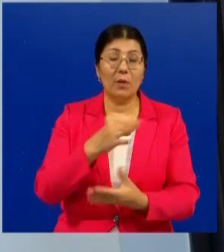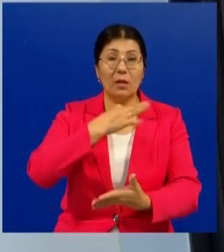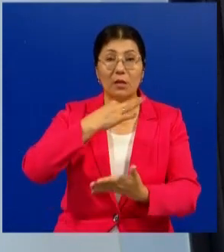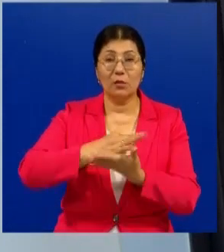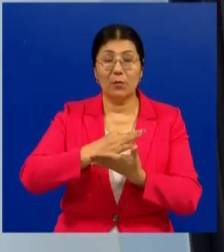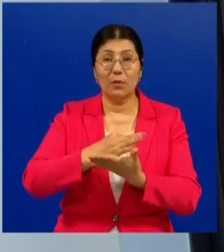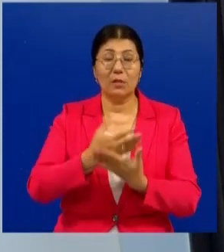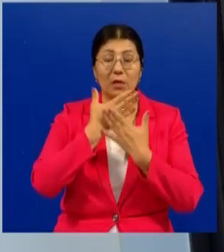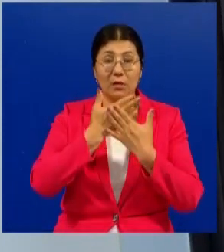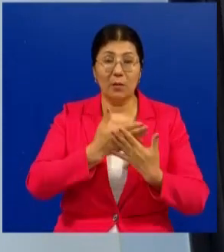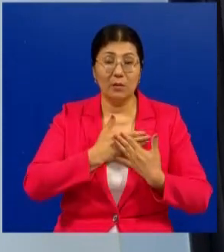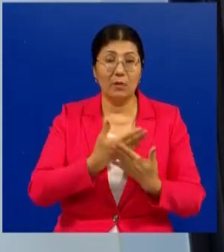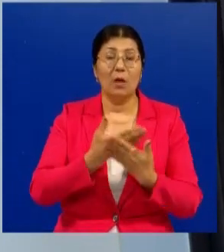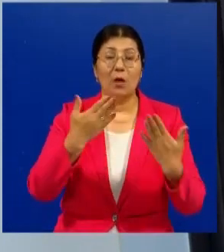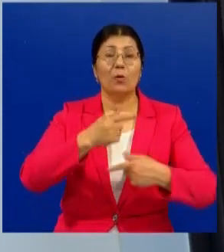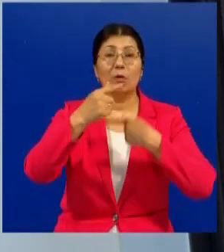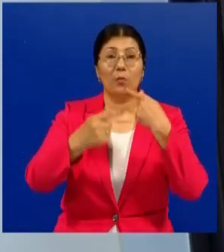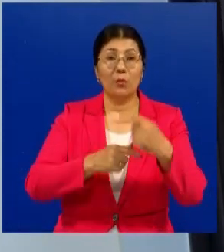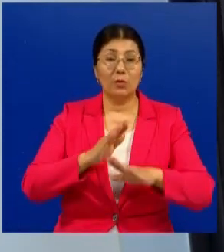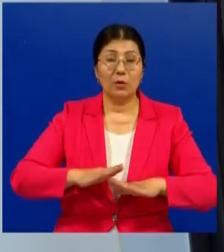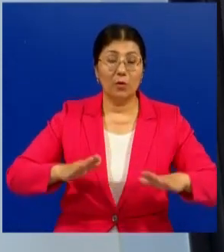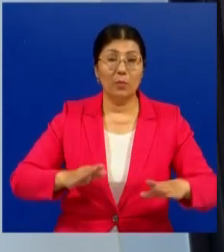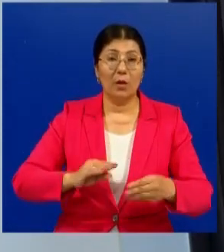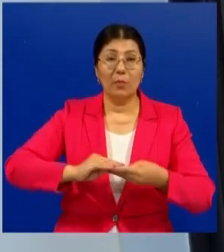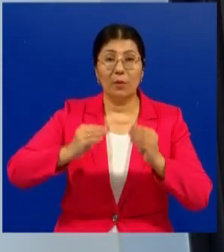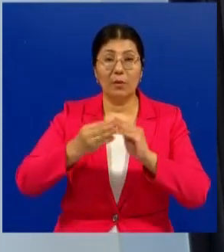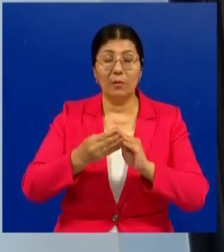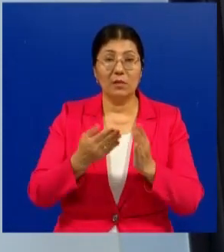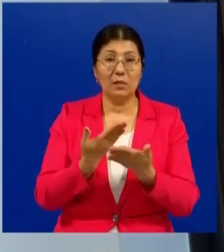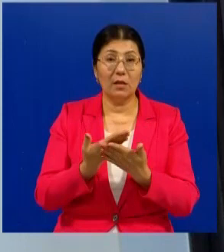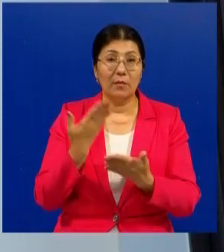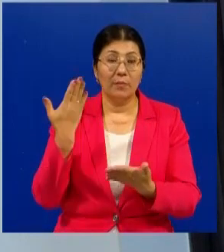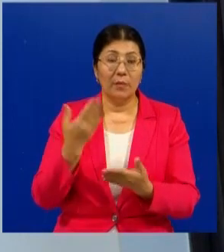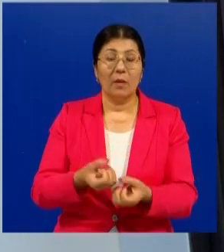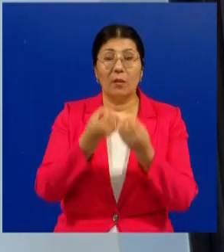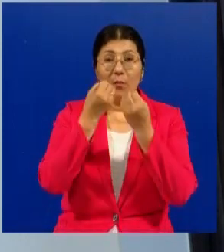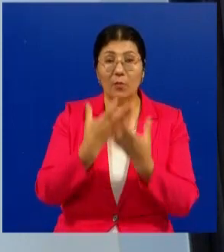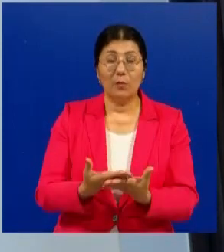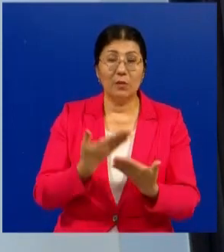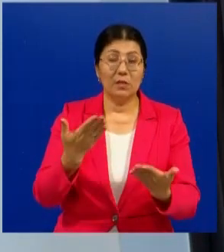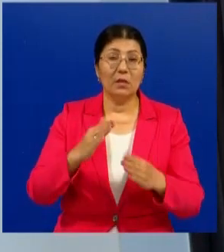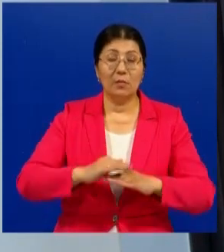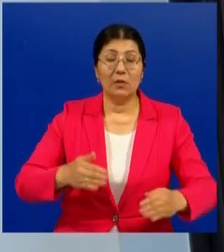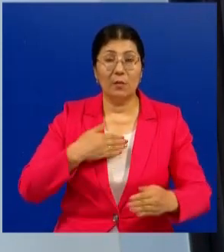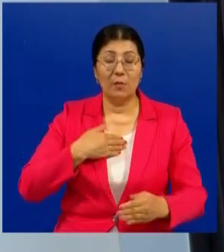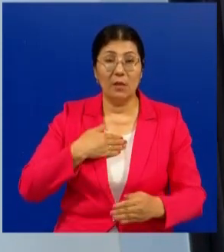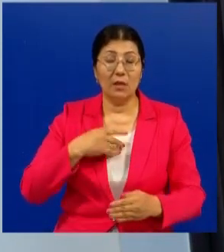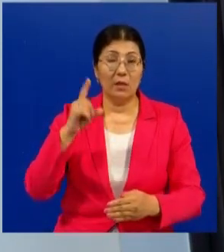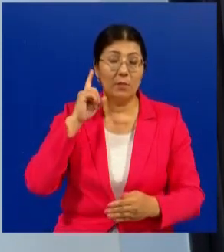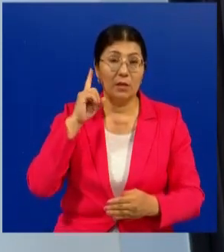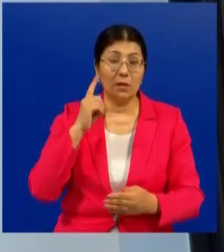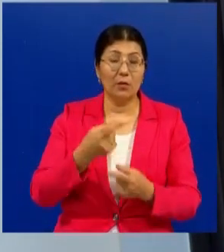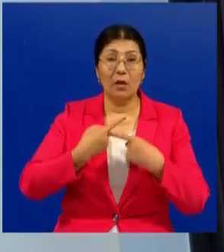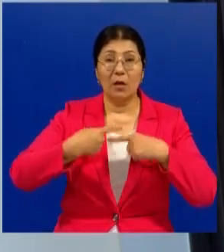жауапкершілігі, сүйіспеншілігі, оның ертең болашақ ұрпағы мәселесіне бұрынғыдай классикалық үлгіде қарап, сен баласың, менің айтқанымды тыңда деу